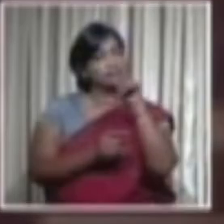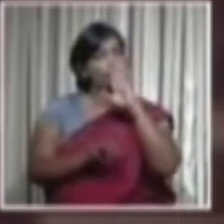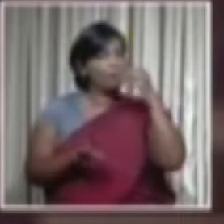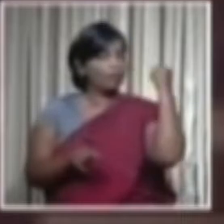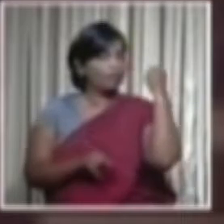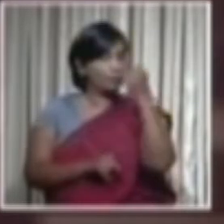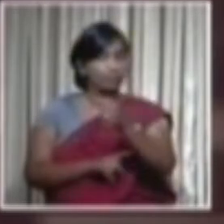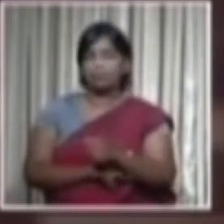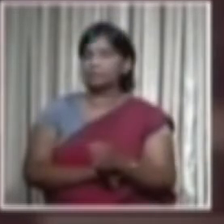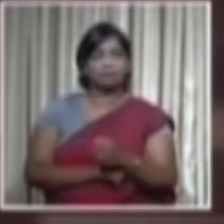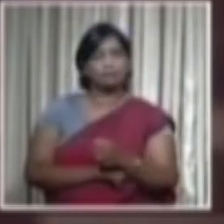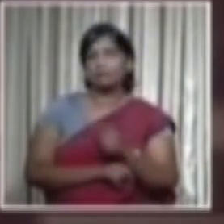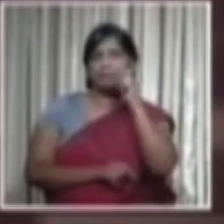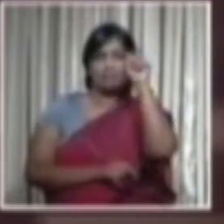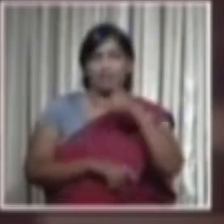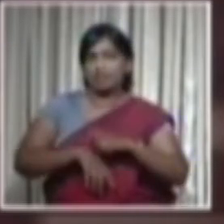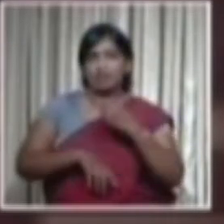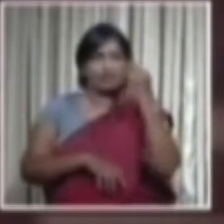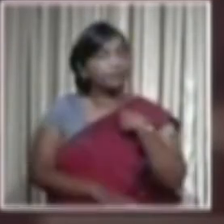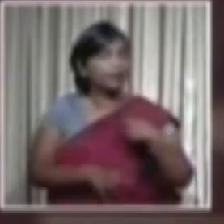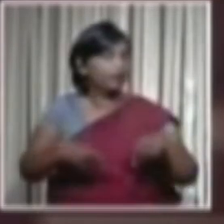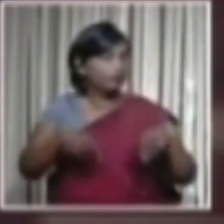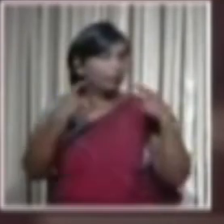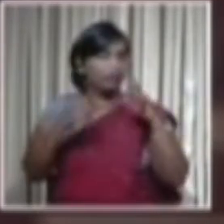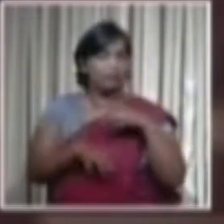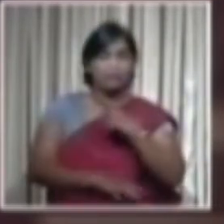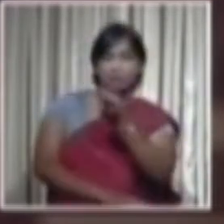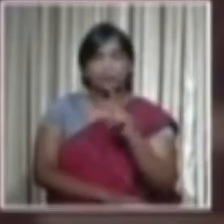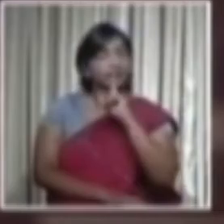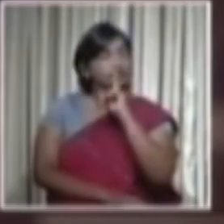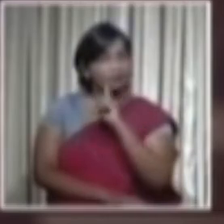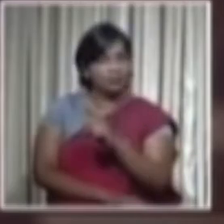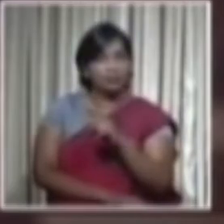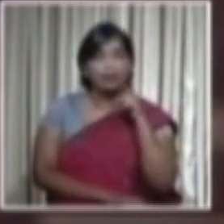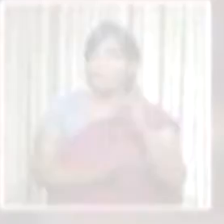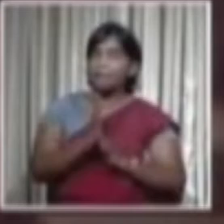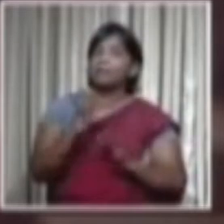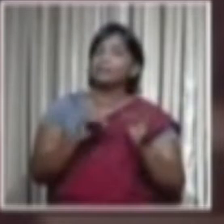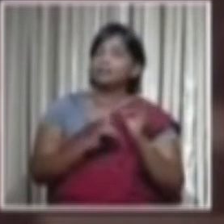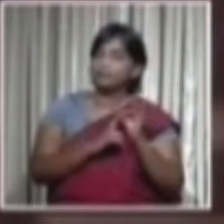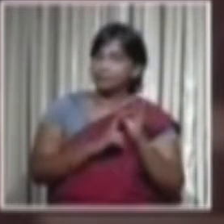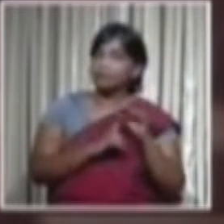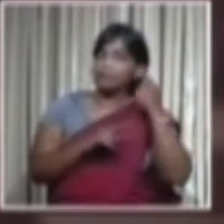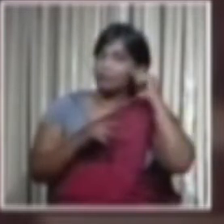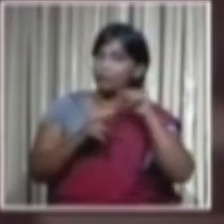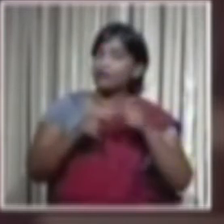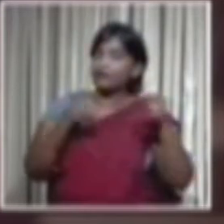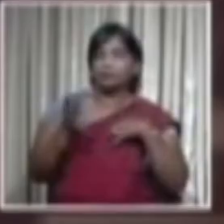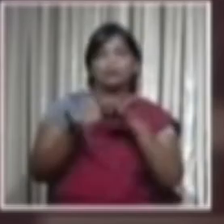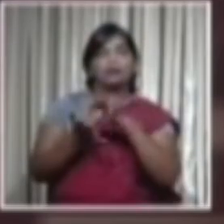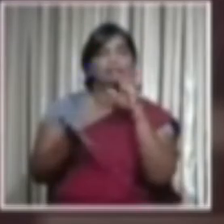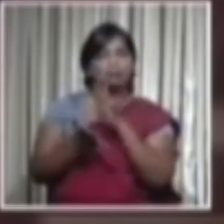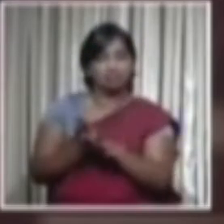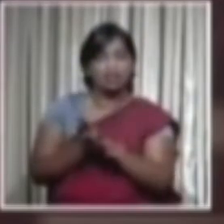දෙන්න කිසිසේත්ම කිසිම පුද්ගලෙට ඉඩ දෙන්නේ නැහැ අපි ඉන්න කම් මේකේ. ඔබතුමාට පහර දෙන්න ආපු ඒ මන්ත්‍රීතුමාට විරුද්ධව පැමිණිලා ඉදිරිපත් කරලා තියෙනවා